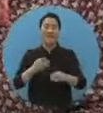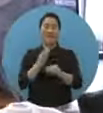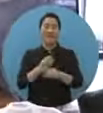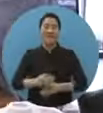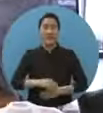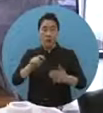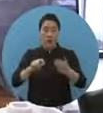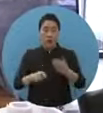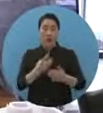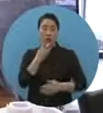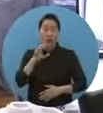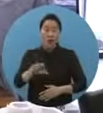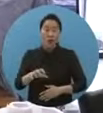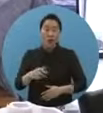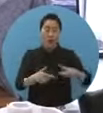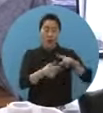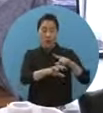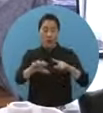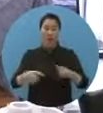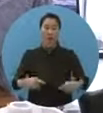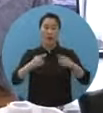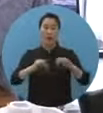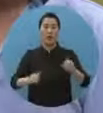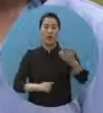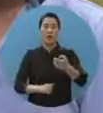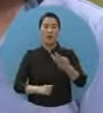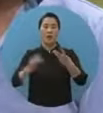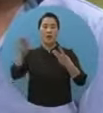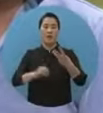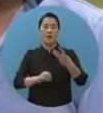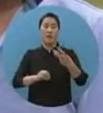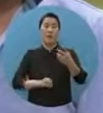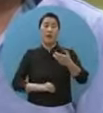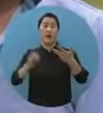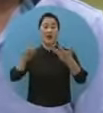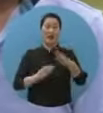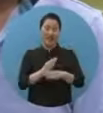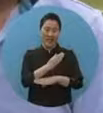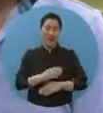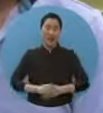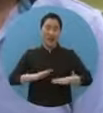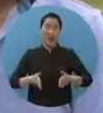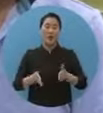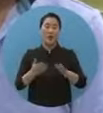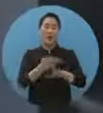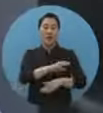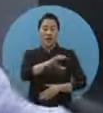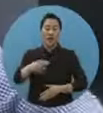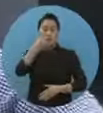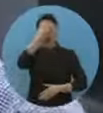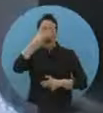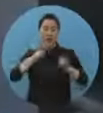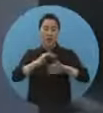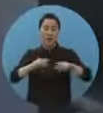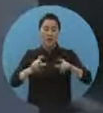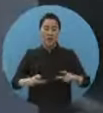수도권과 영남권 참여자가 58% 가 넘습니다 전라남도는 다른 지역 청년이 전남의 와서